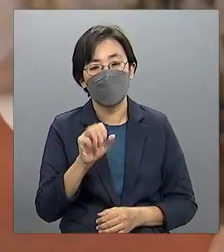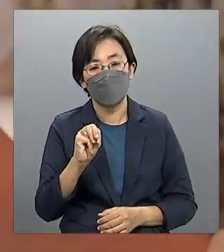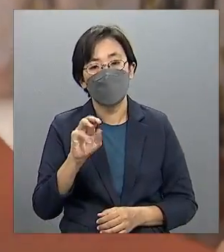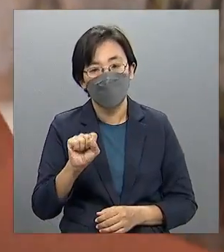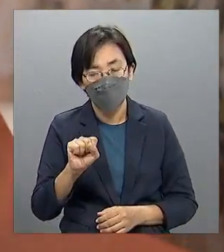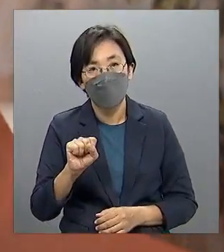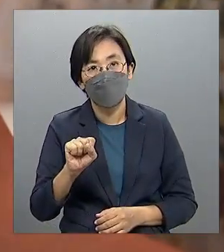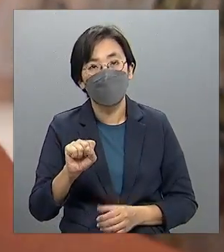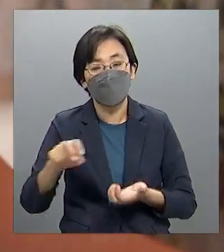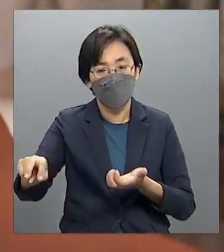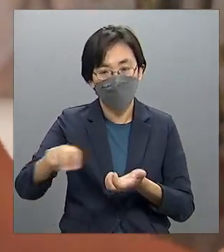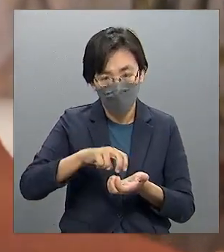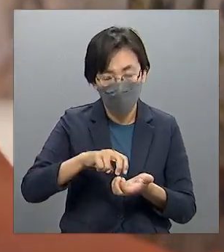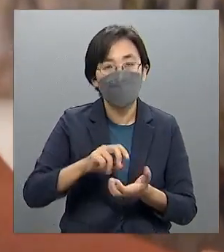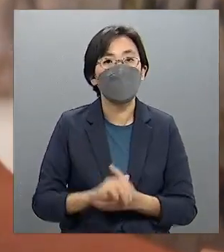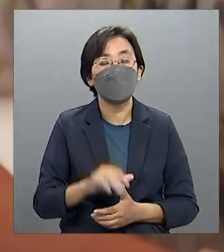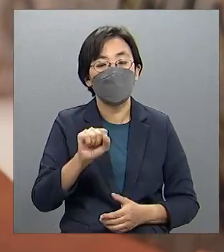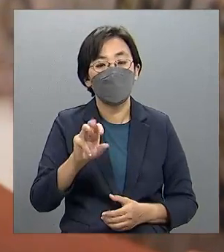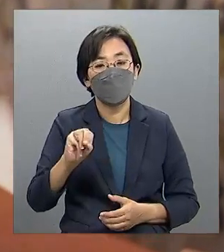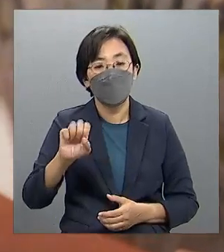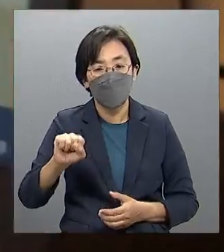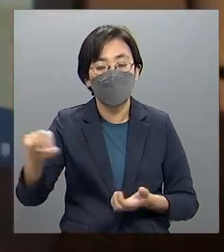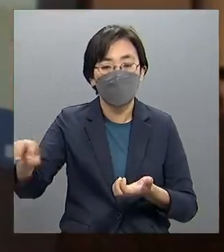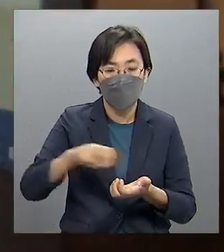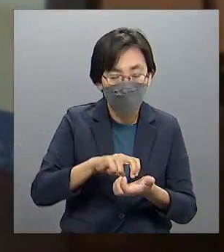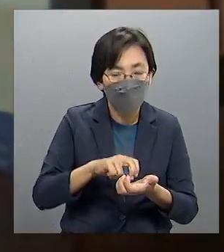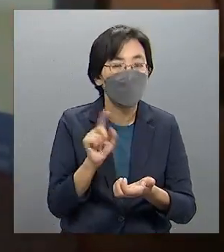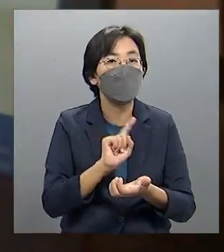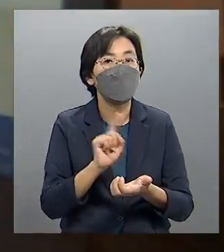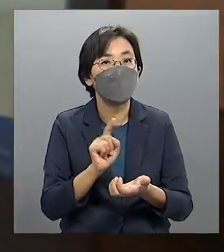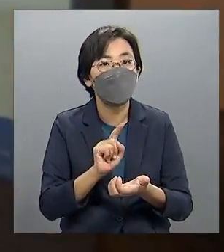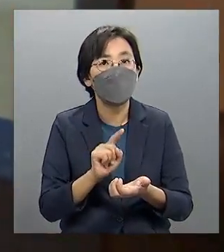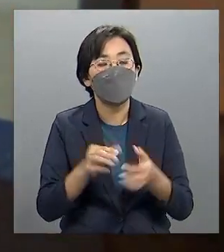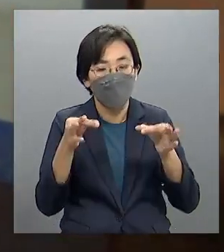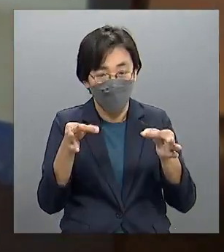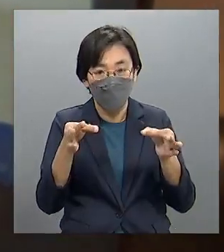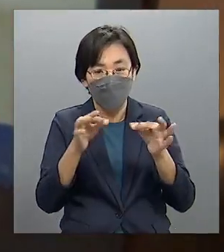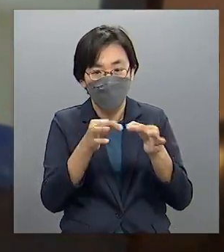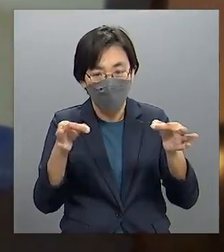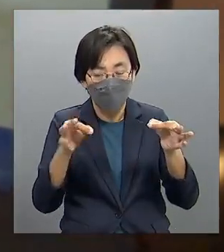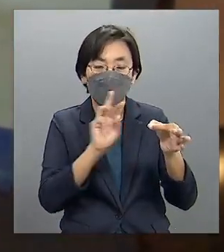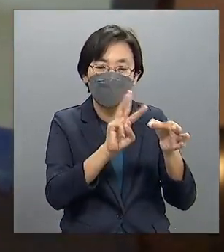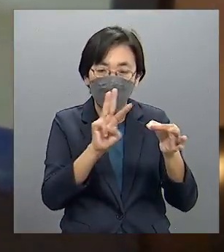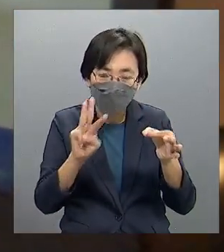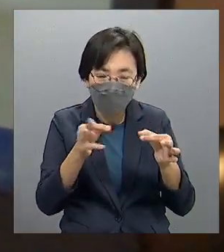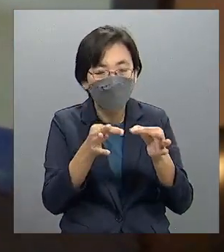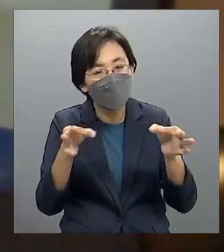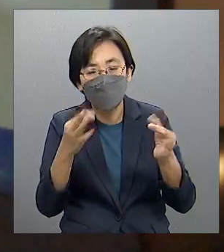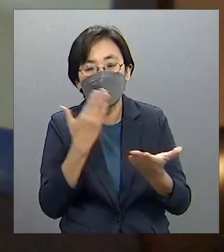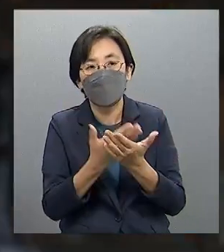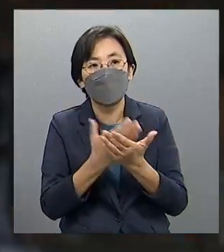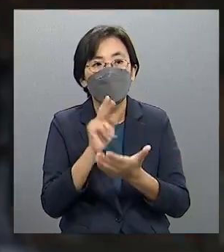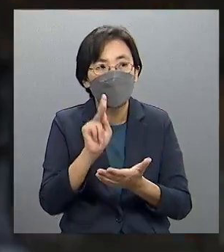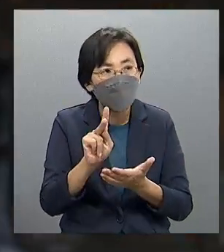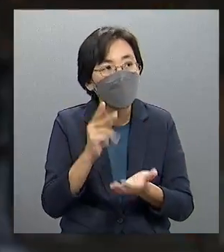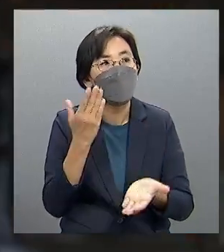เนี่ยส่วนใหญ่ที่เป็นปัญหาคือ SMS ที่มาในรูปแบบของมีลิงก์มาด้วยไม่ว่าจะเป็นเรื่องของเงินกู ้ หรือว่าช่วงนี้กำลังฮิต